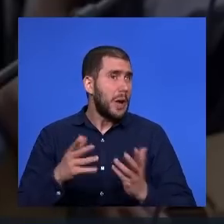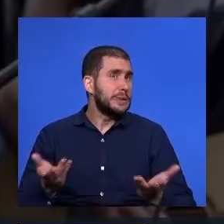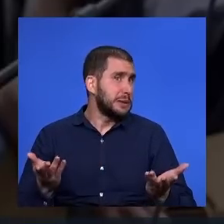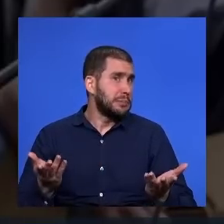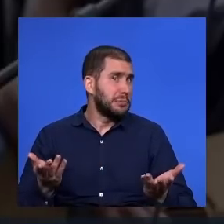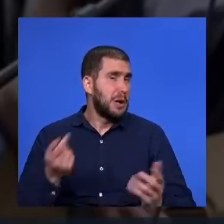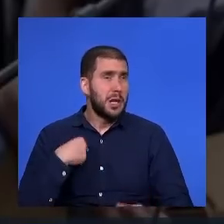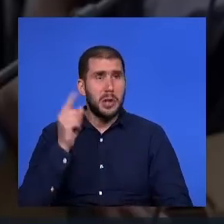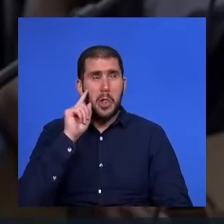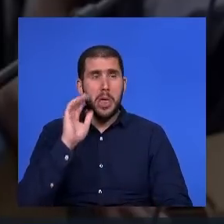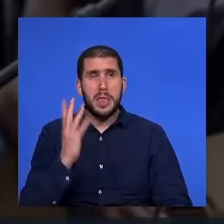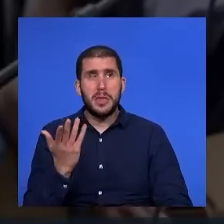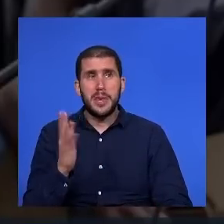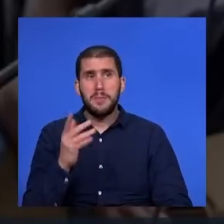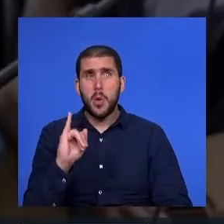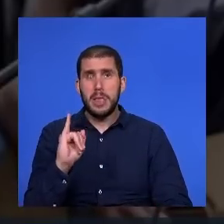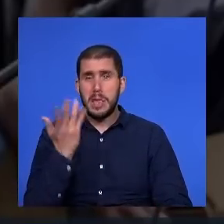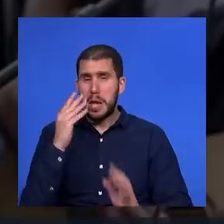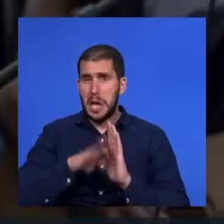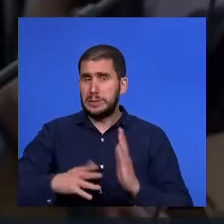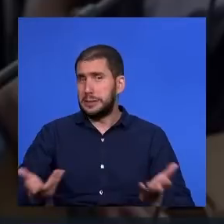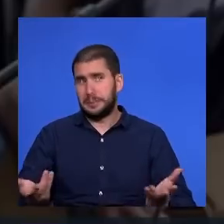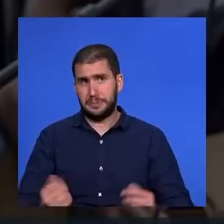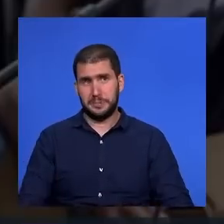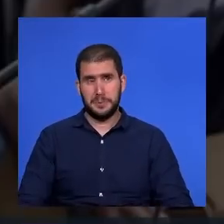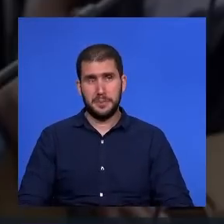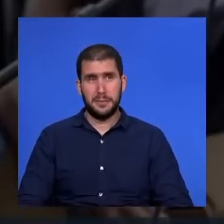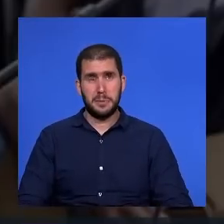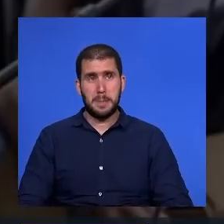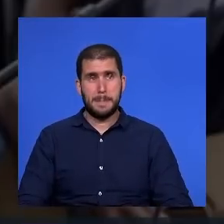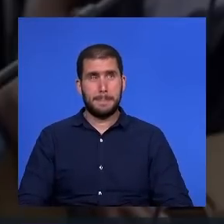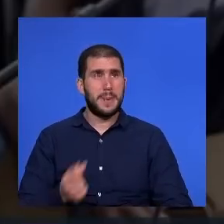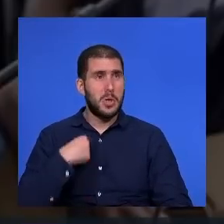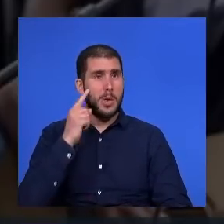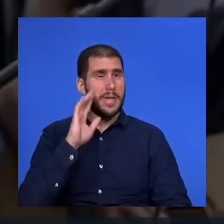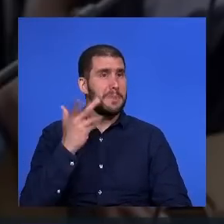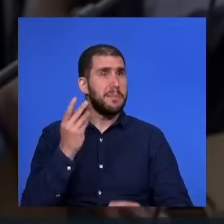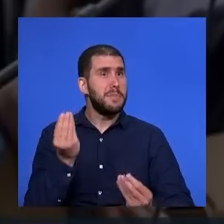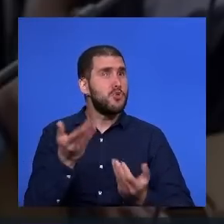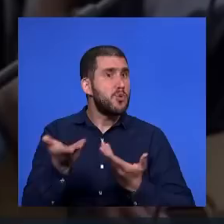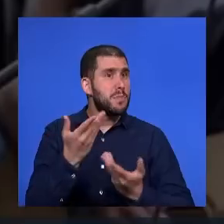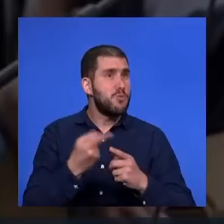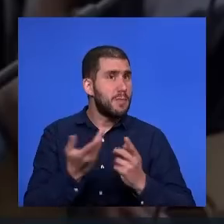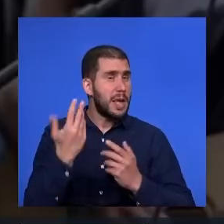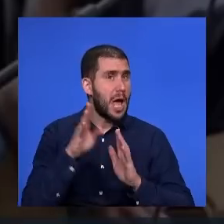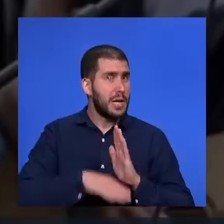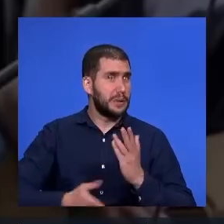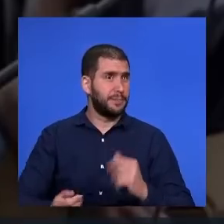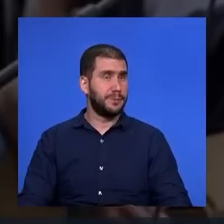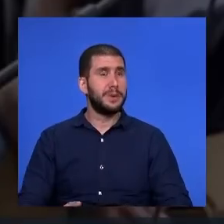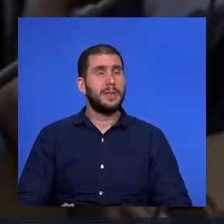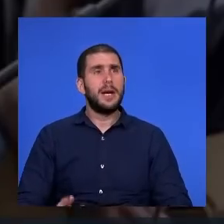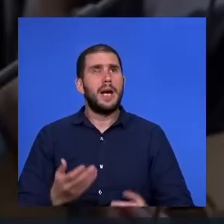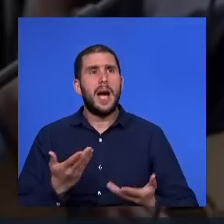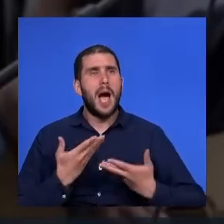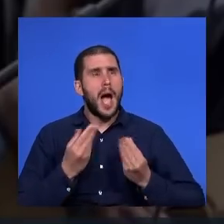לי זה לא חסר. אני לא יודעת אם ליונתן זה היה חסר, ואני לא יודעת אם למישהו במשפחה זה היה חסר. כאילו כל כך